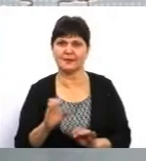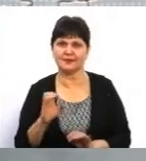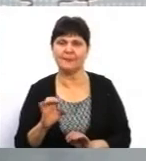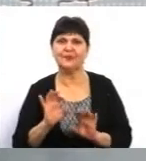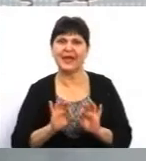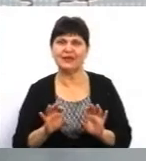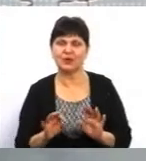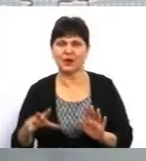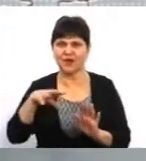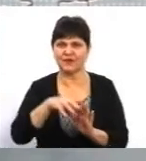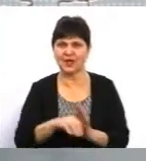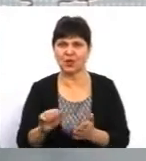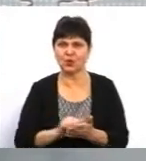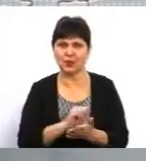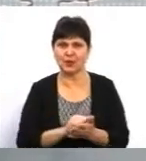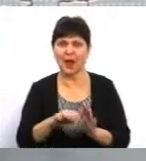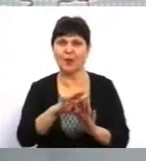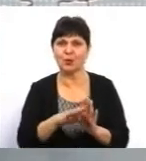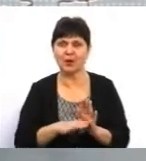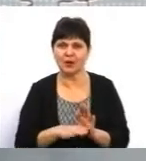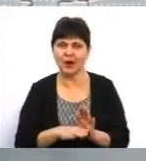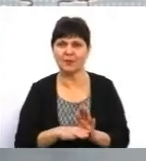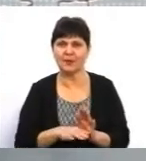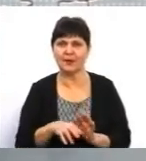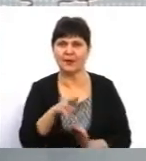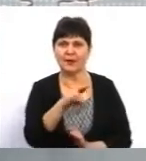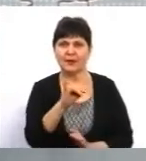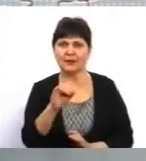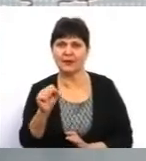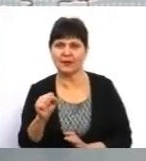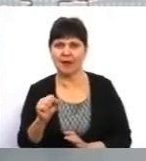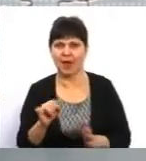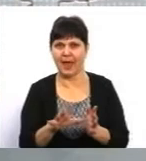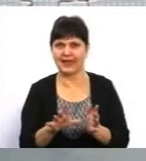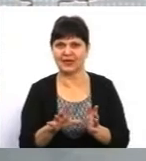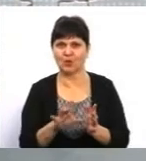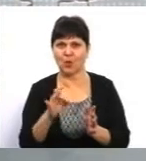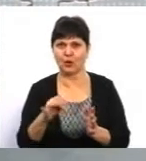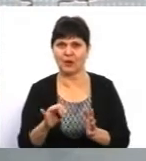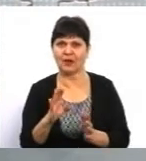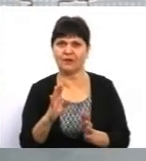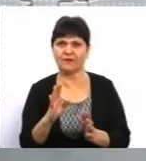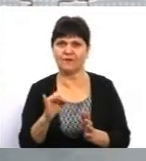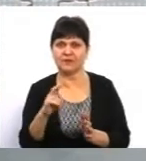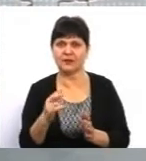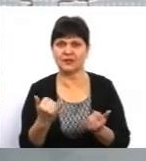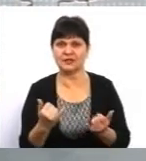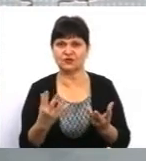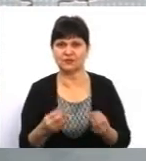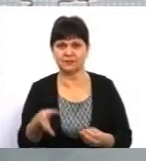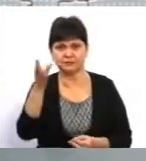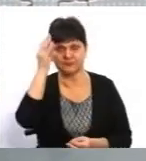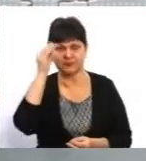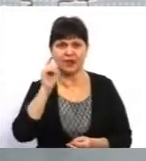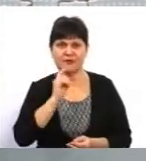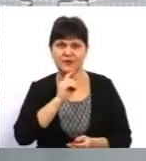з документів в програмне забезпечення «Дія», рухається в електронному вигляді. І враховуючи те, що в нас на сьогоднішній день між Вінницькою міською радою